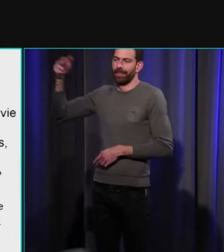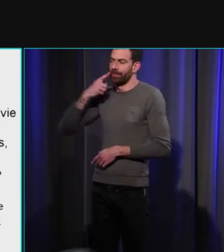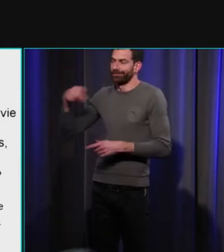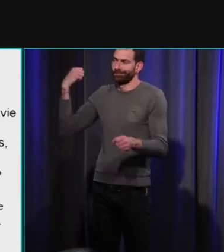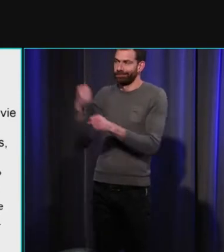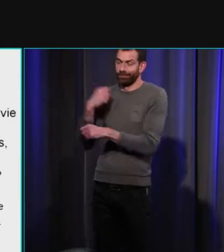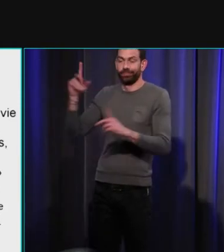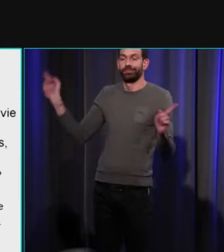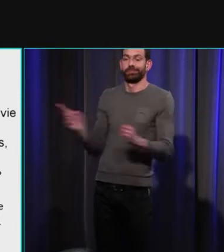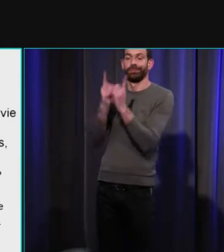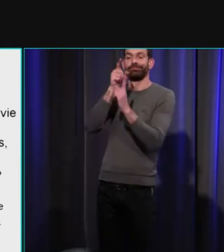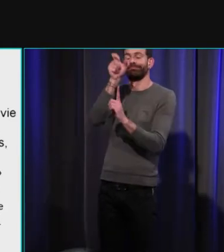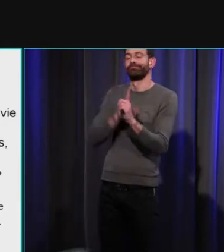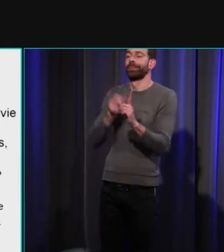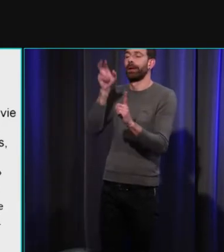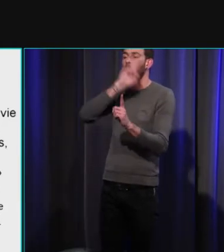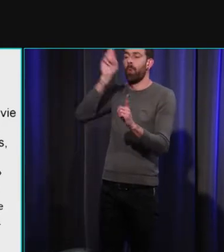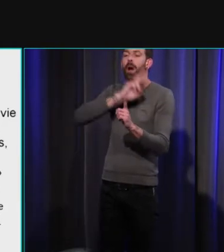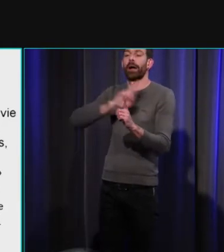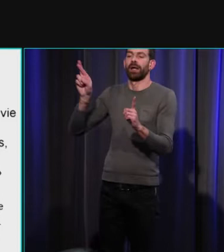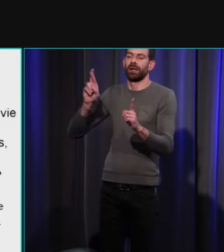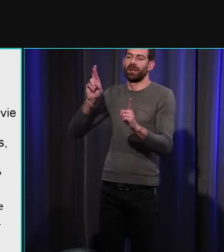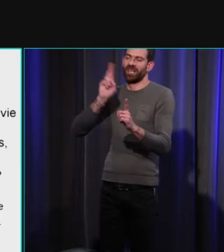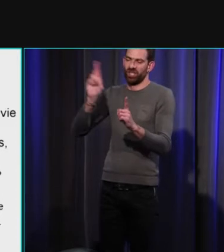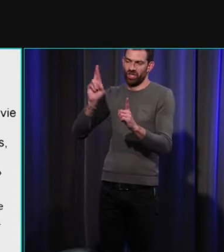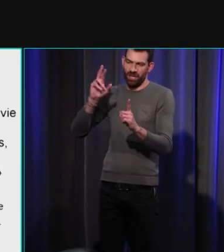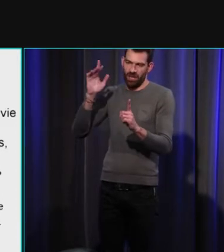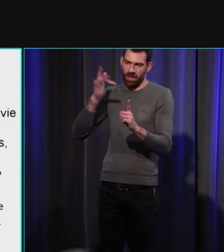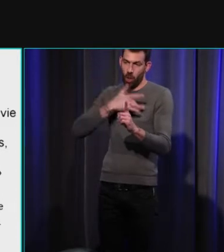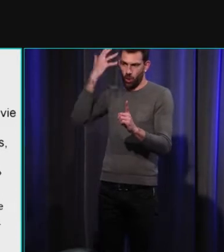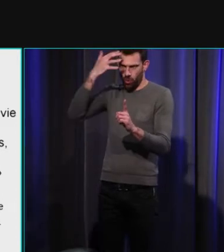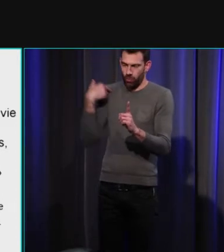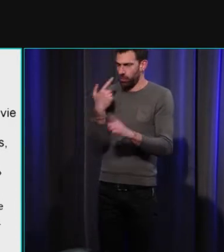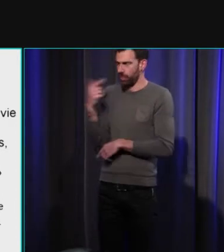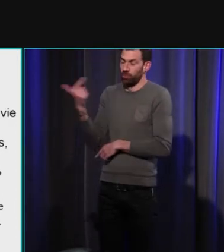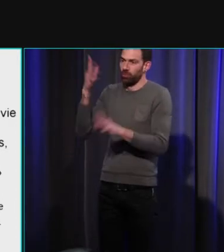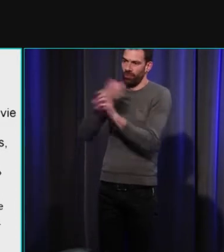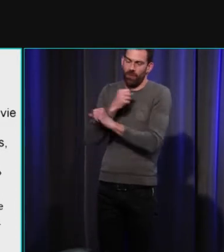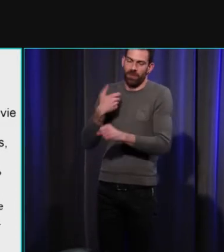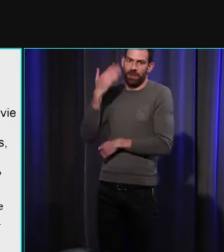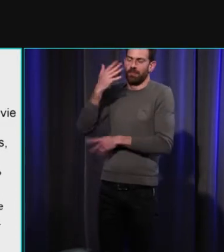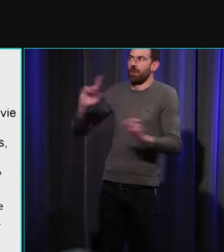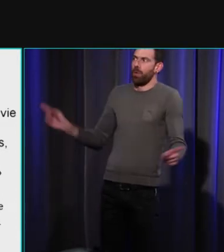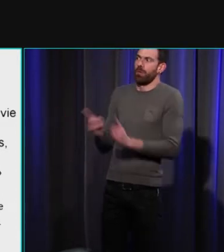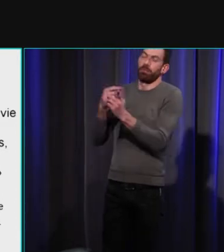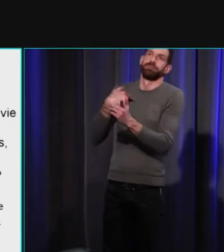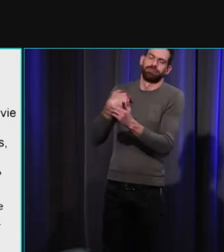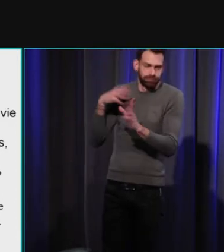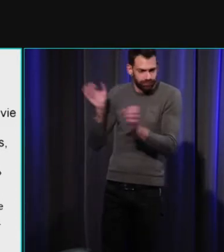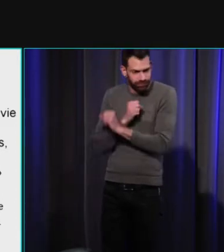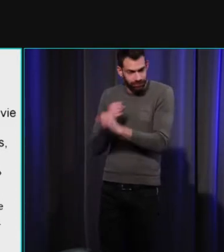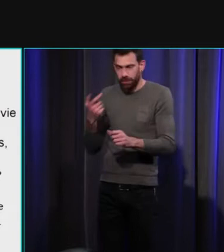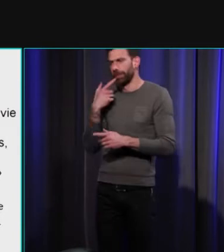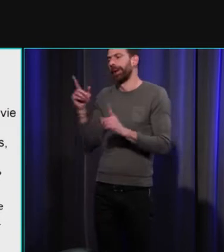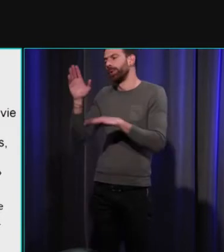richard de lyon ces deux personnes exceptionnelles face à j'aurais aimé être là mais bon il richard a rencontré son son